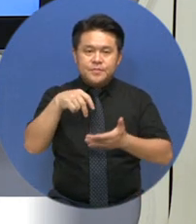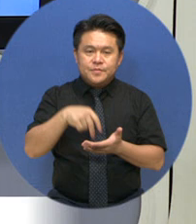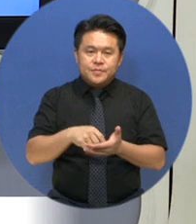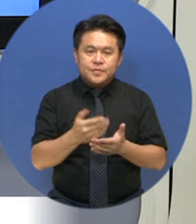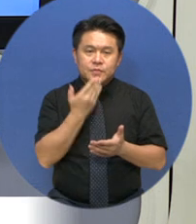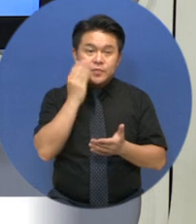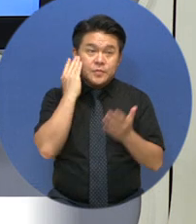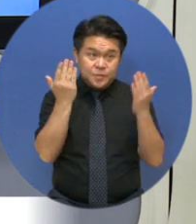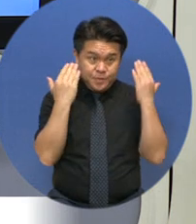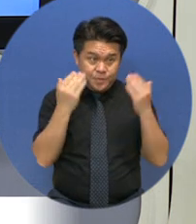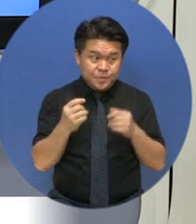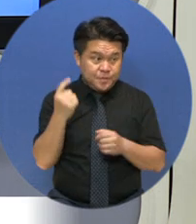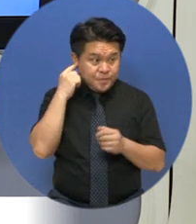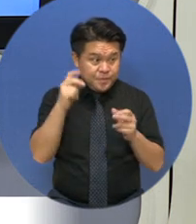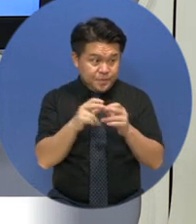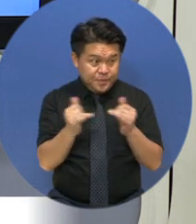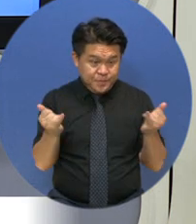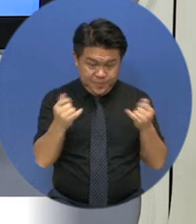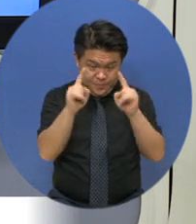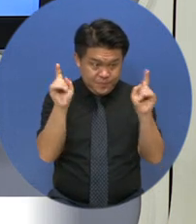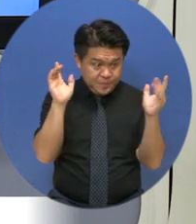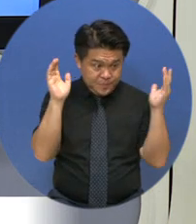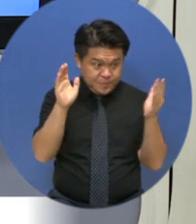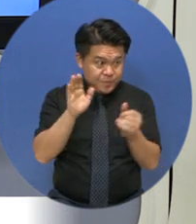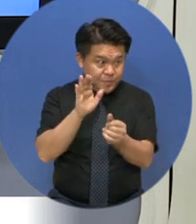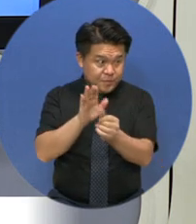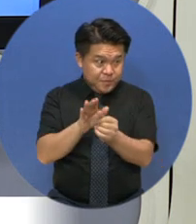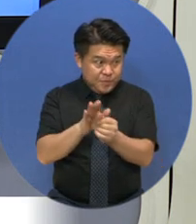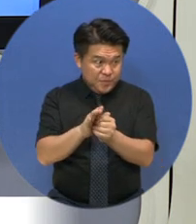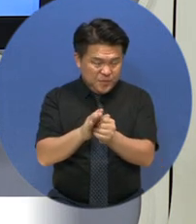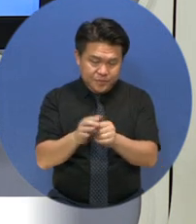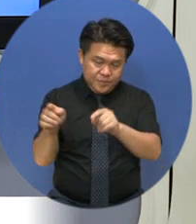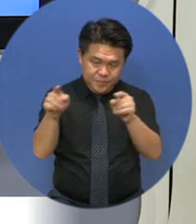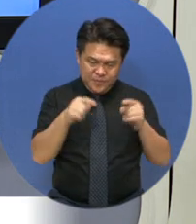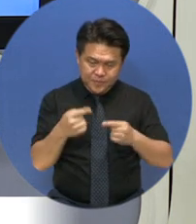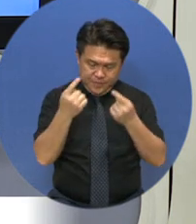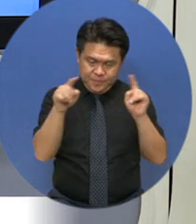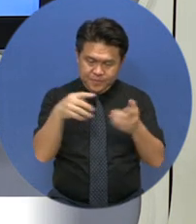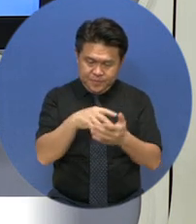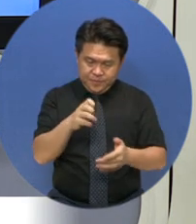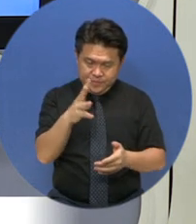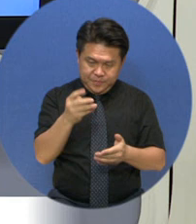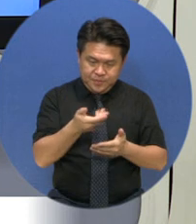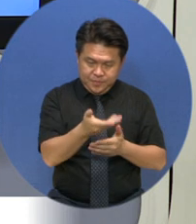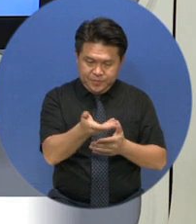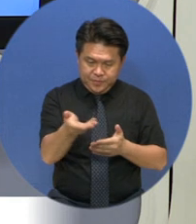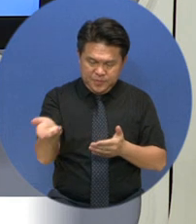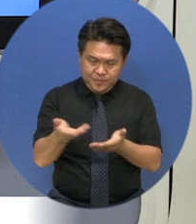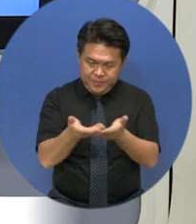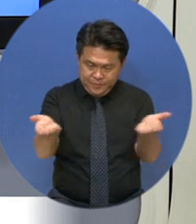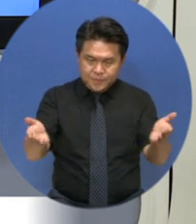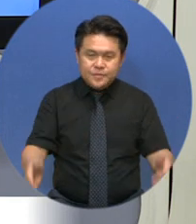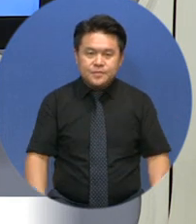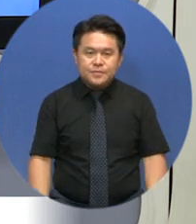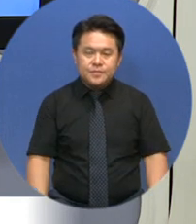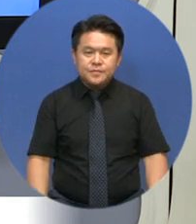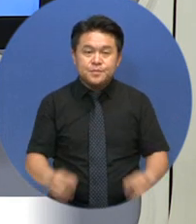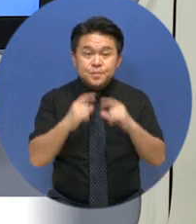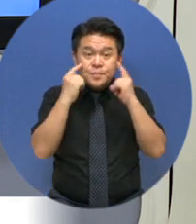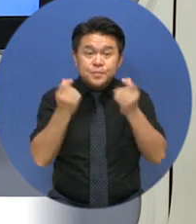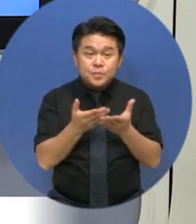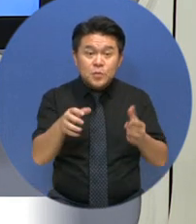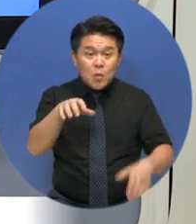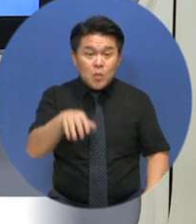청각장애 대학생을 지원하는 전국 44개 대학의 순차적으로 기부합니다 맛의 크기